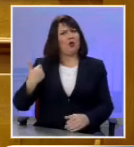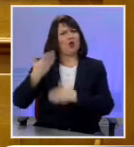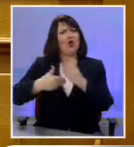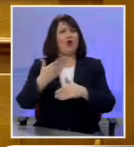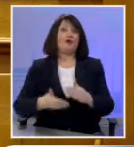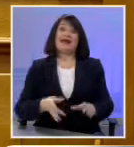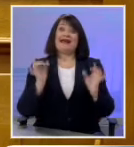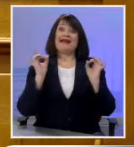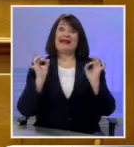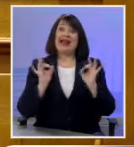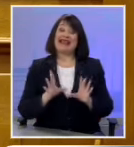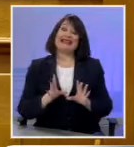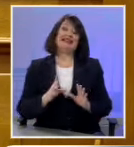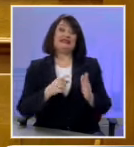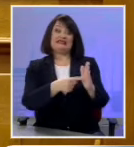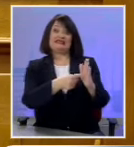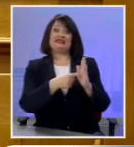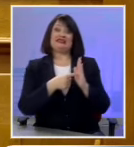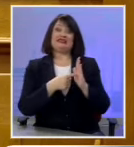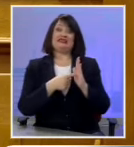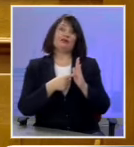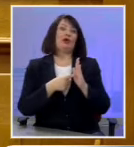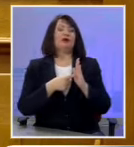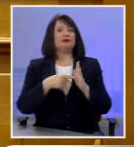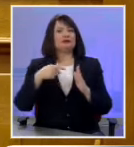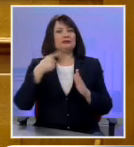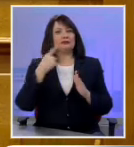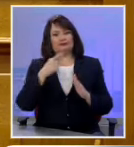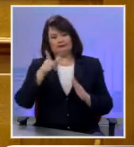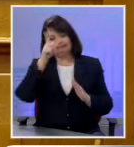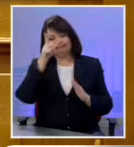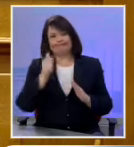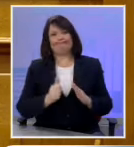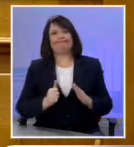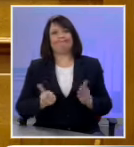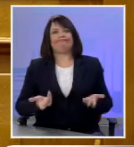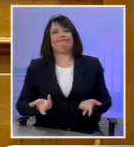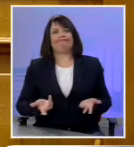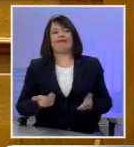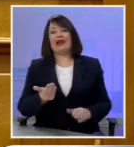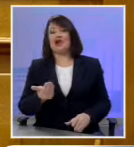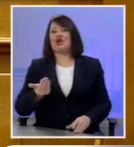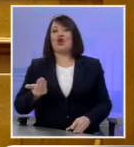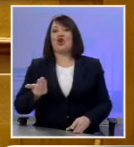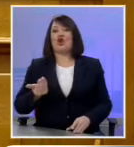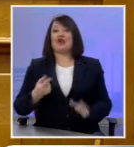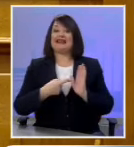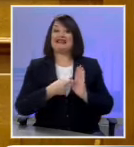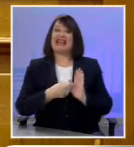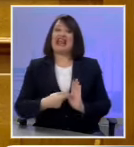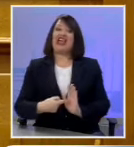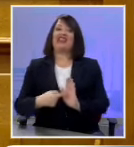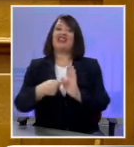δεν έχει επιδείξει τέτοια ήγηση. Με όλο το σεβασμό λοιπόν, είναι νωρίς για επιδείξεις